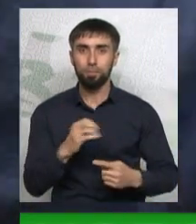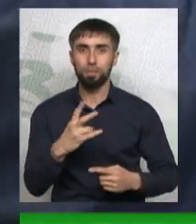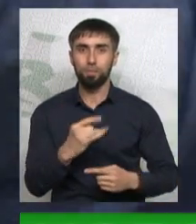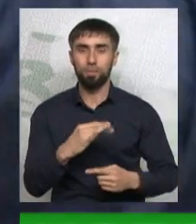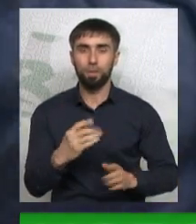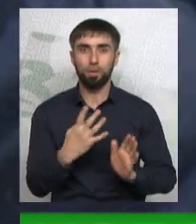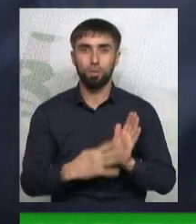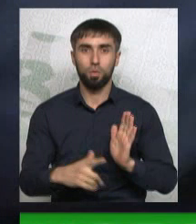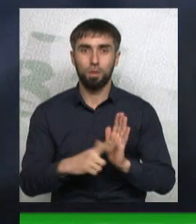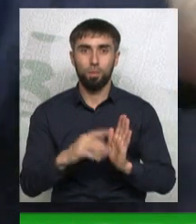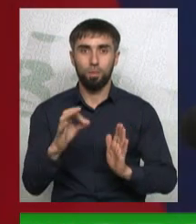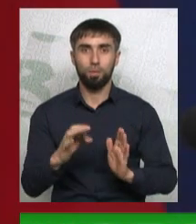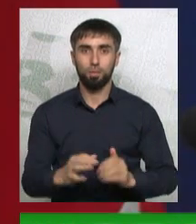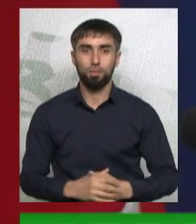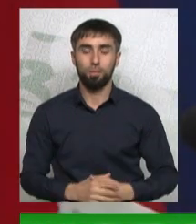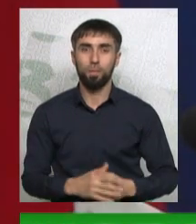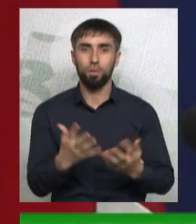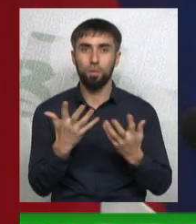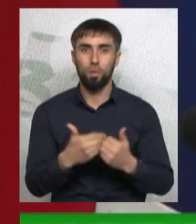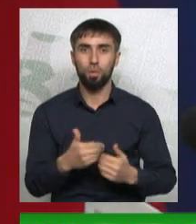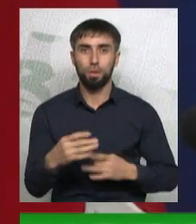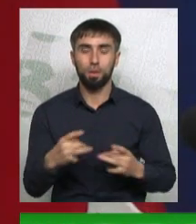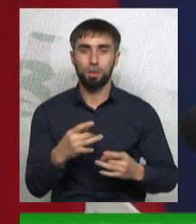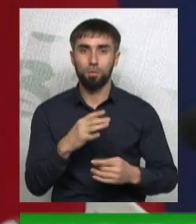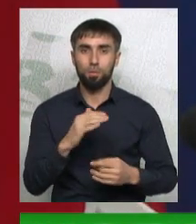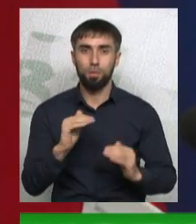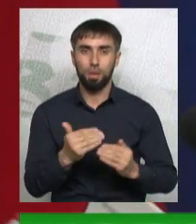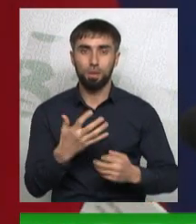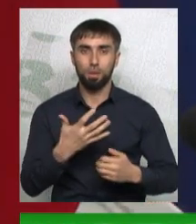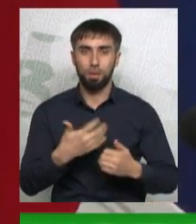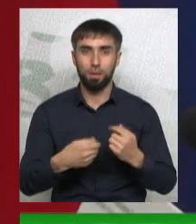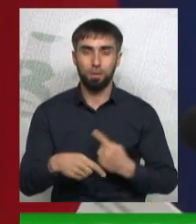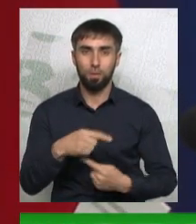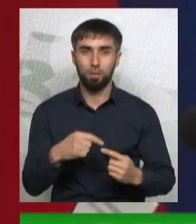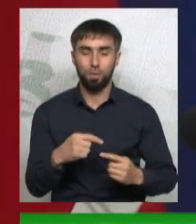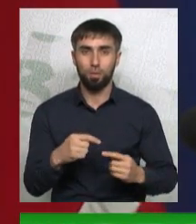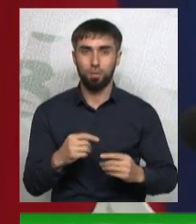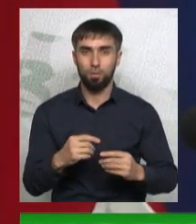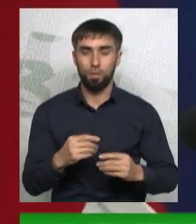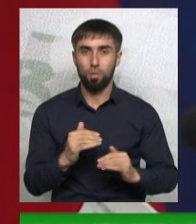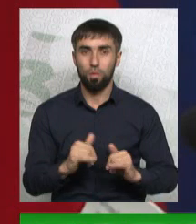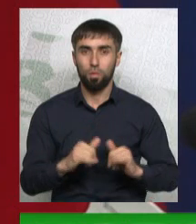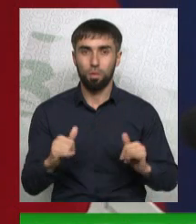уровне 97%. Количество субъектов мало-среднего предпринимательства увеличилось на